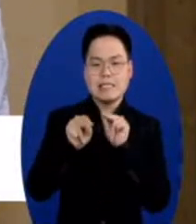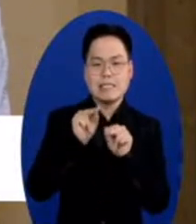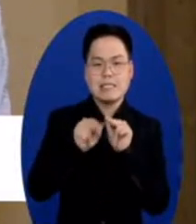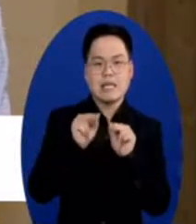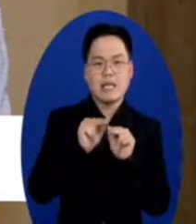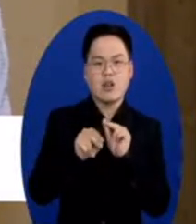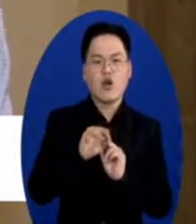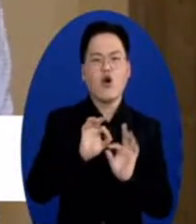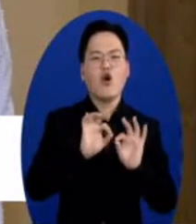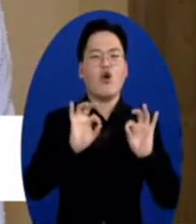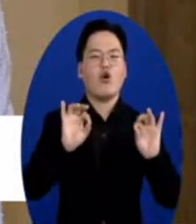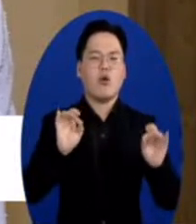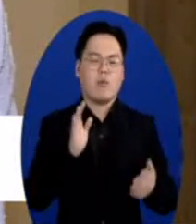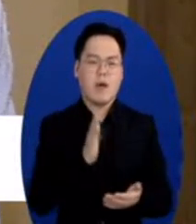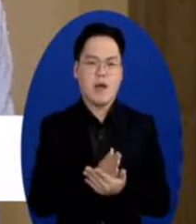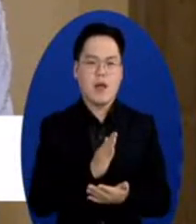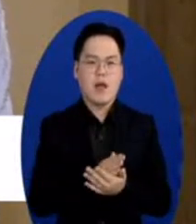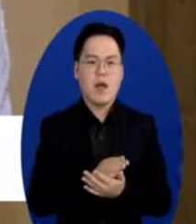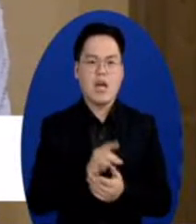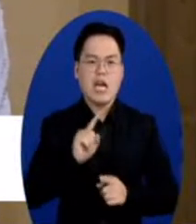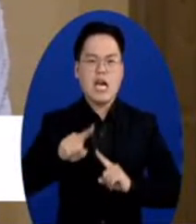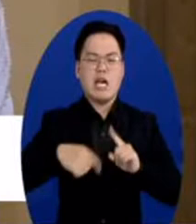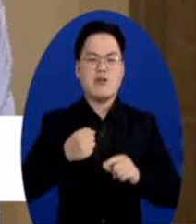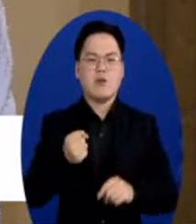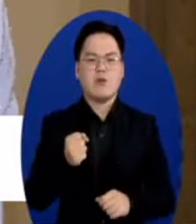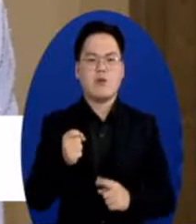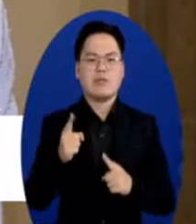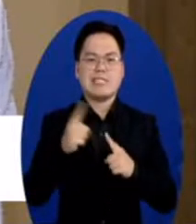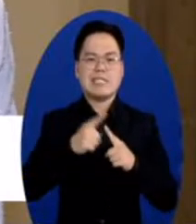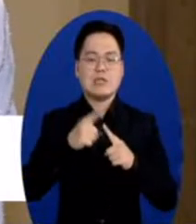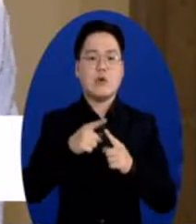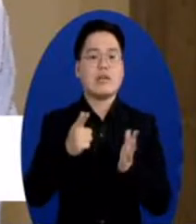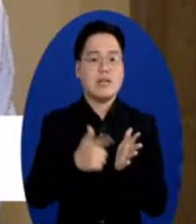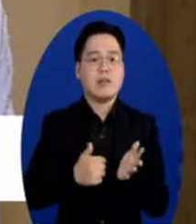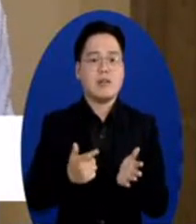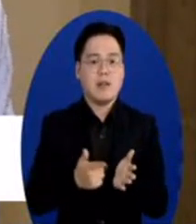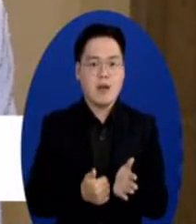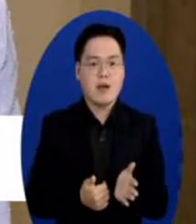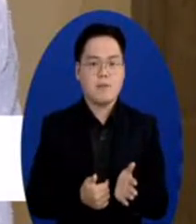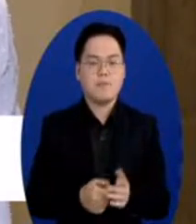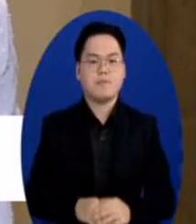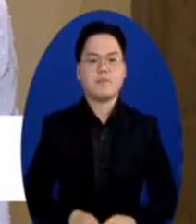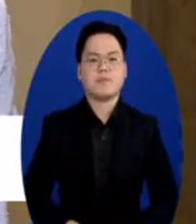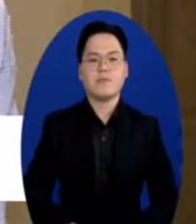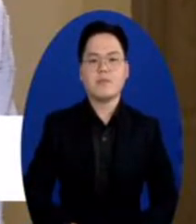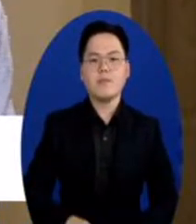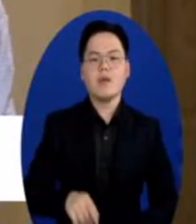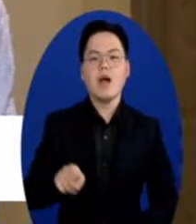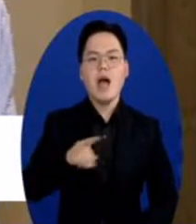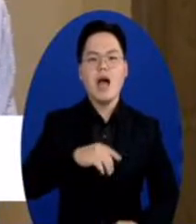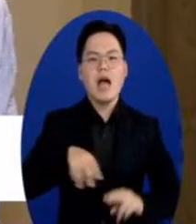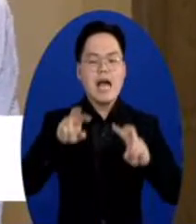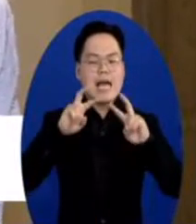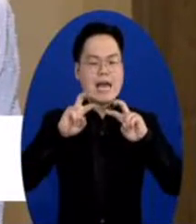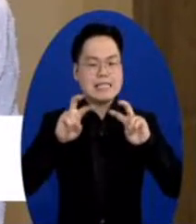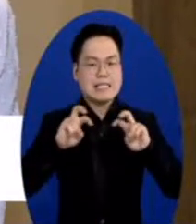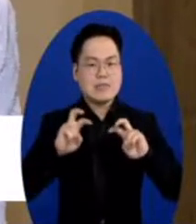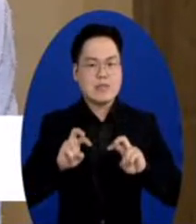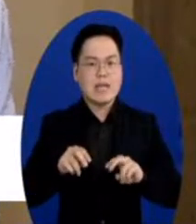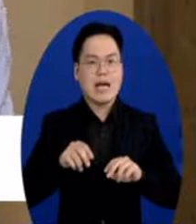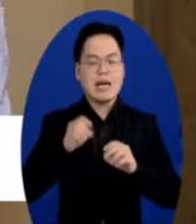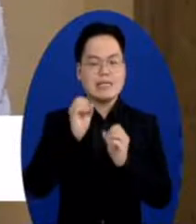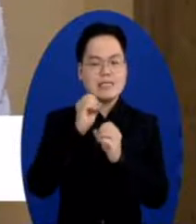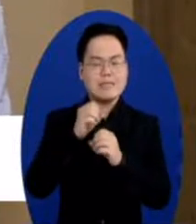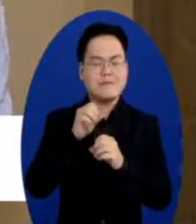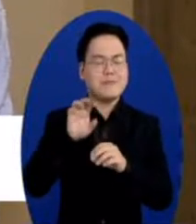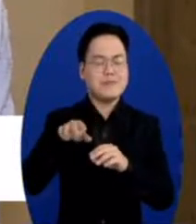бол харилцан адилгүй явагдаж байна. Улам чангаруулах хэрэгтэй байна. За, хяналт зохицуултыг төвлөрсөн одоо нэг бодлого